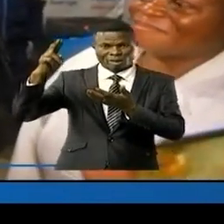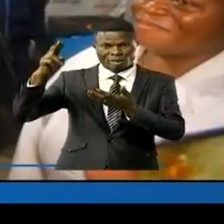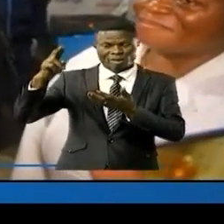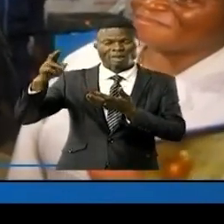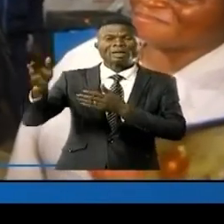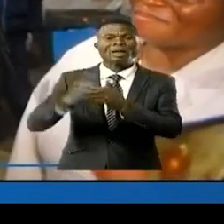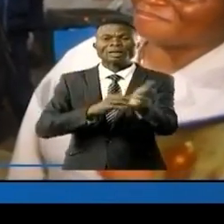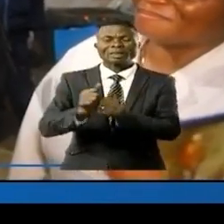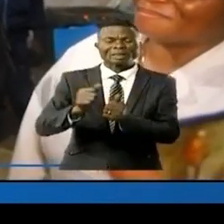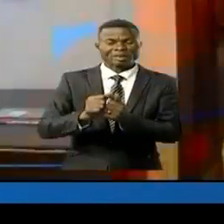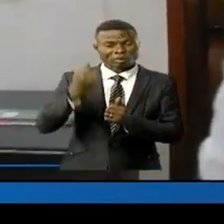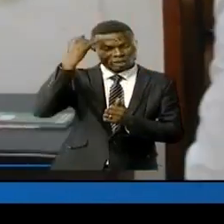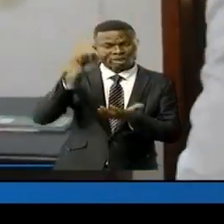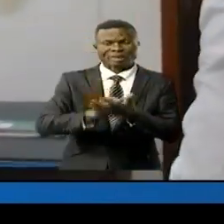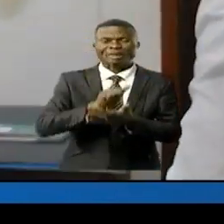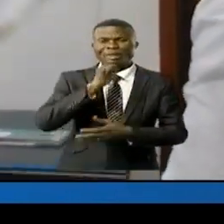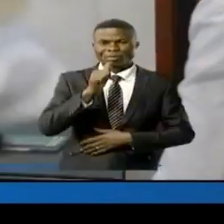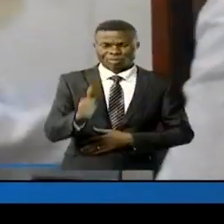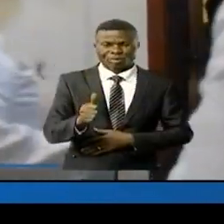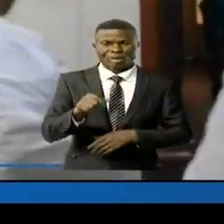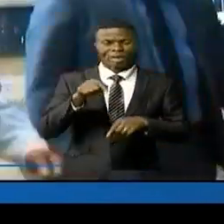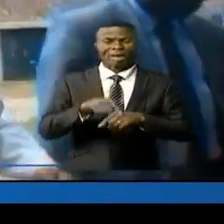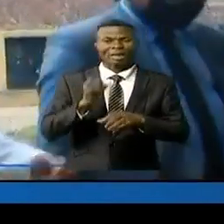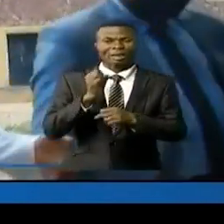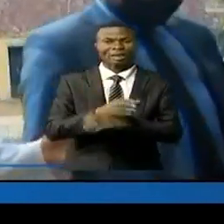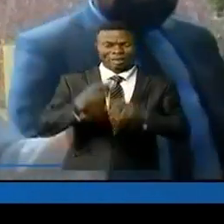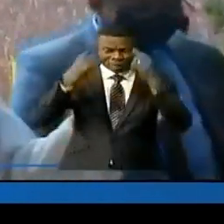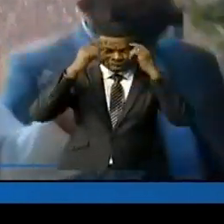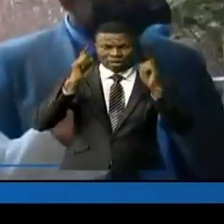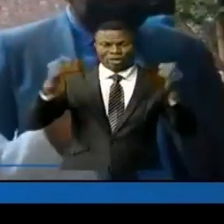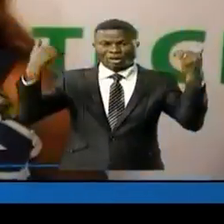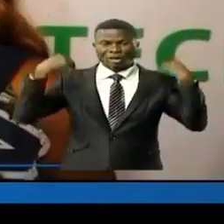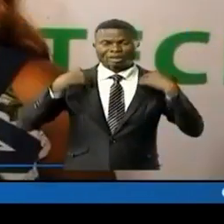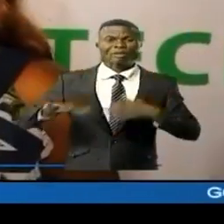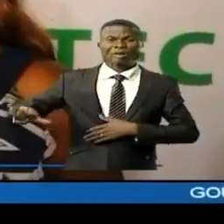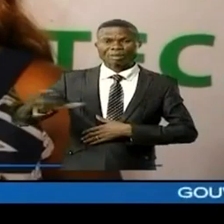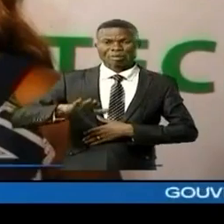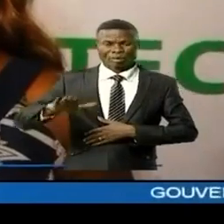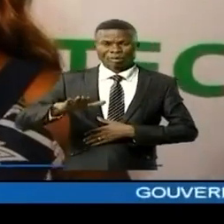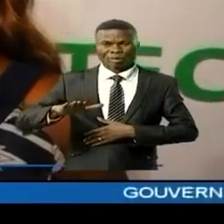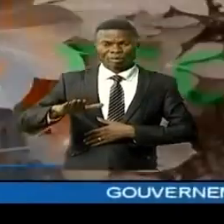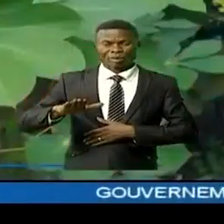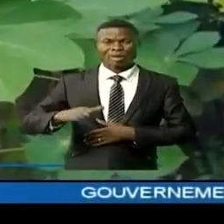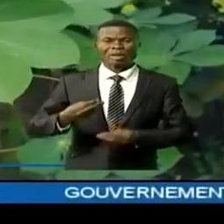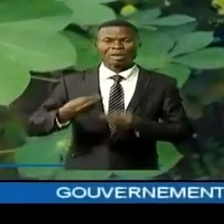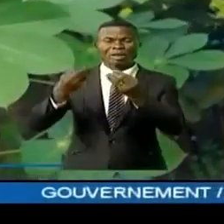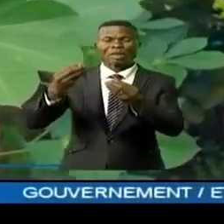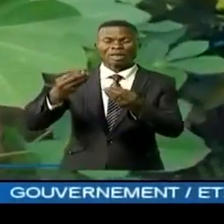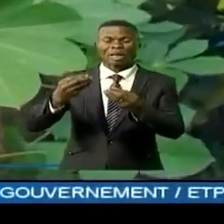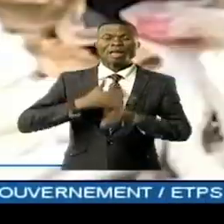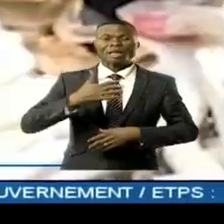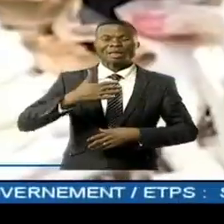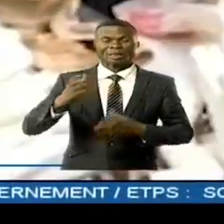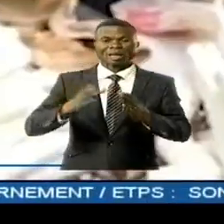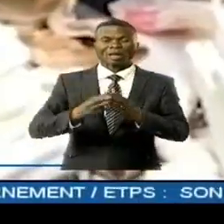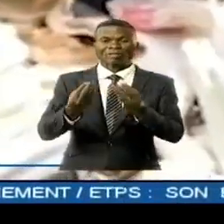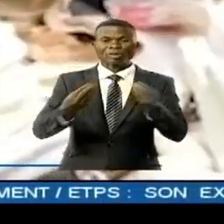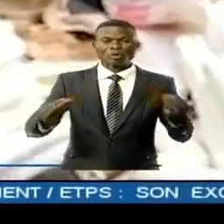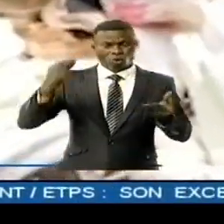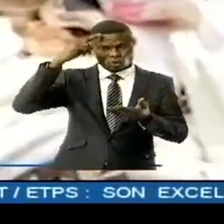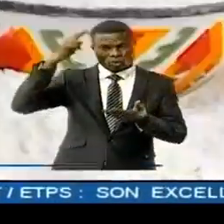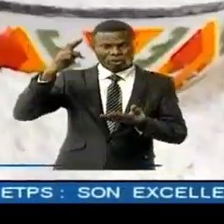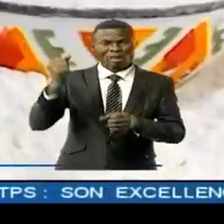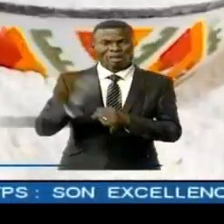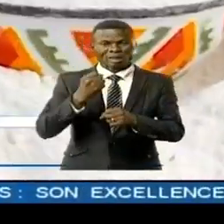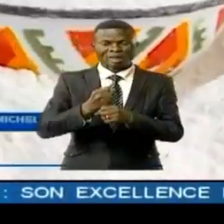pas cette solution il est temps pour les décideurs la rdc des maîtres en liquide à l'épreuve pour des résultats et réalisations